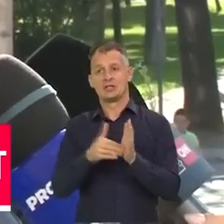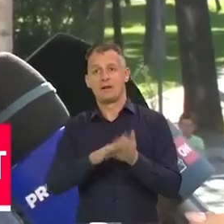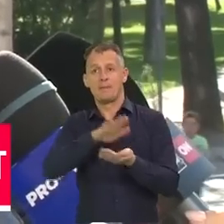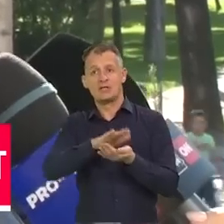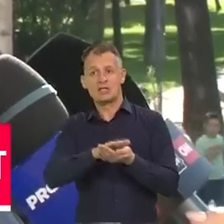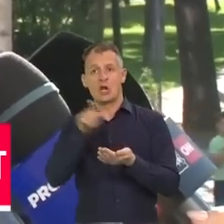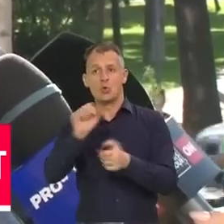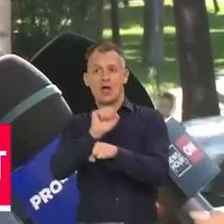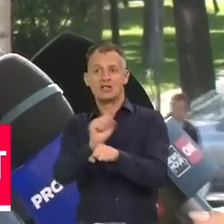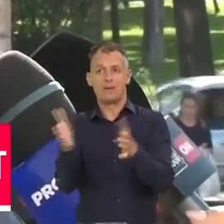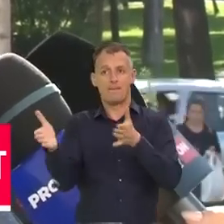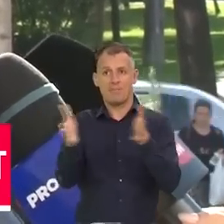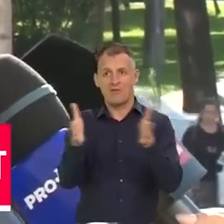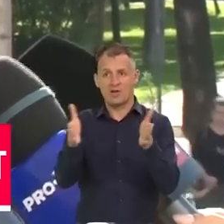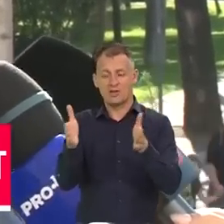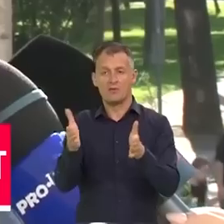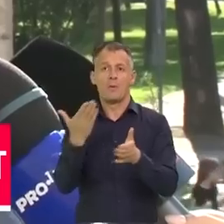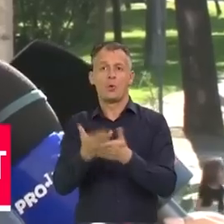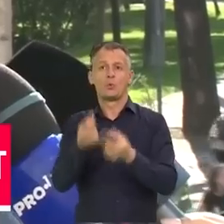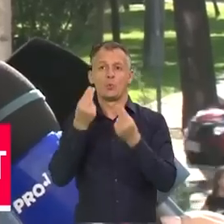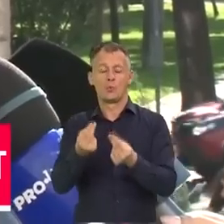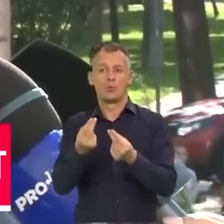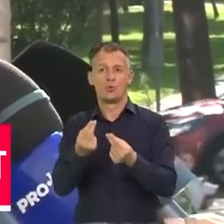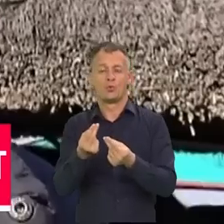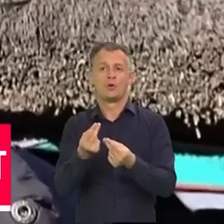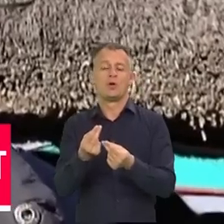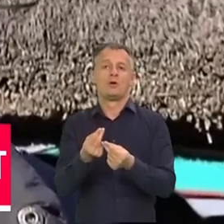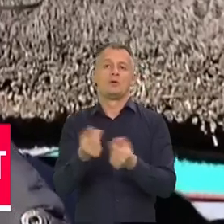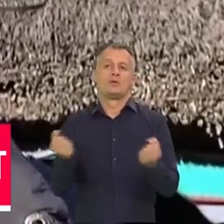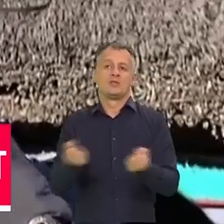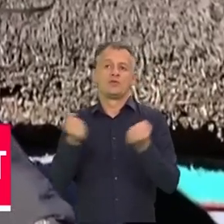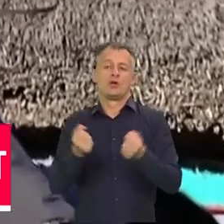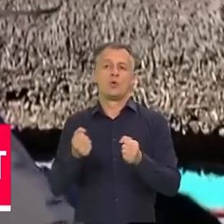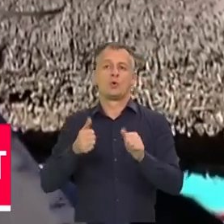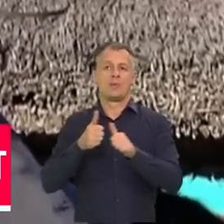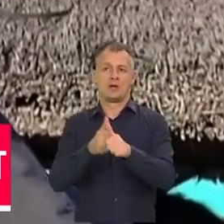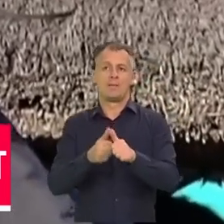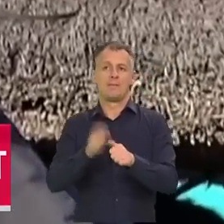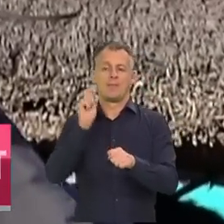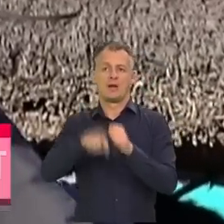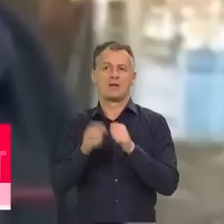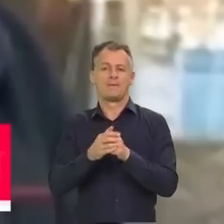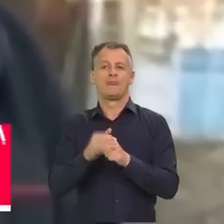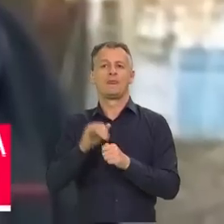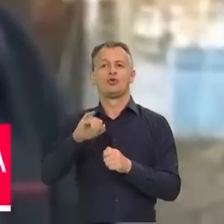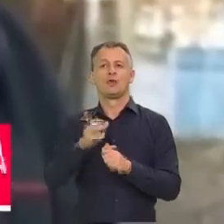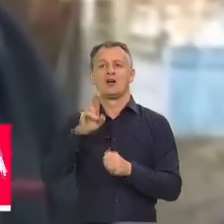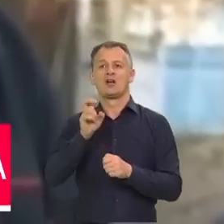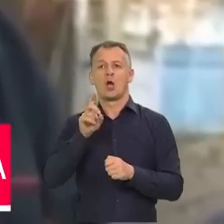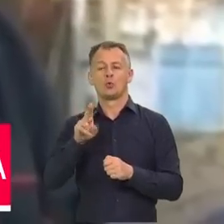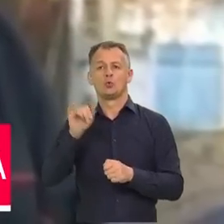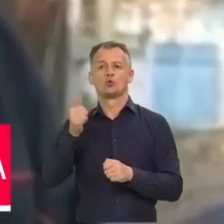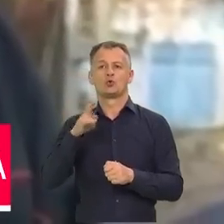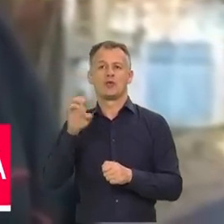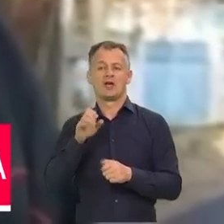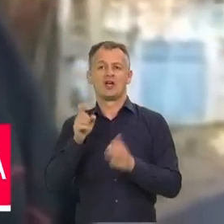menținerea în arest preventiv a domnului Buzatu pentru buna desfășurare a urmăririi penale. Și Radu Judele, care a fost denunțat DNA de afaceristul Emil Savin, zis